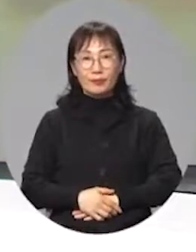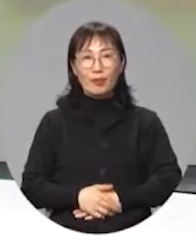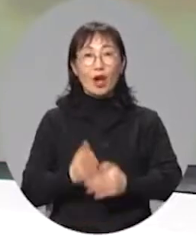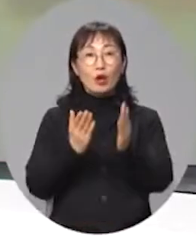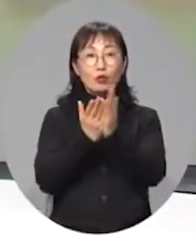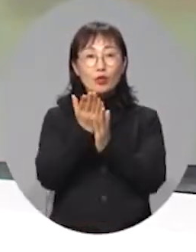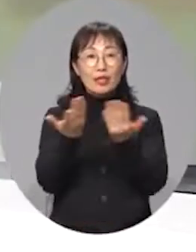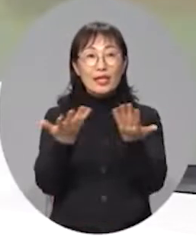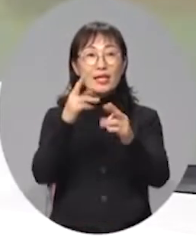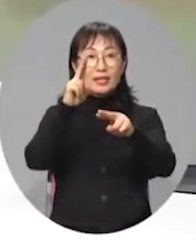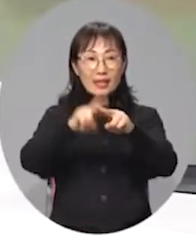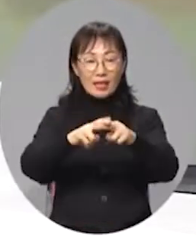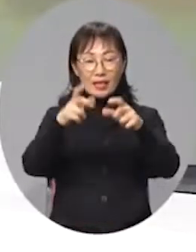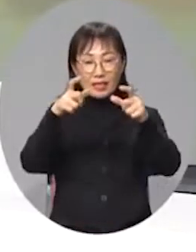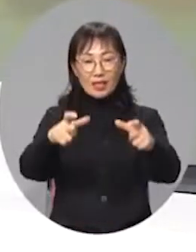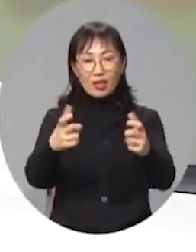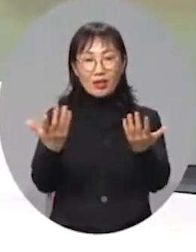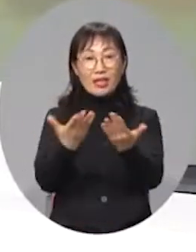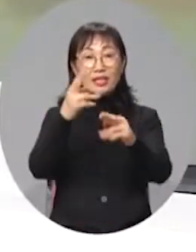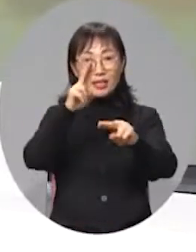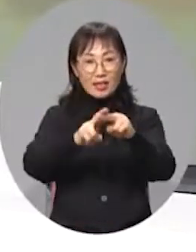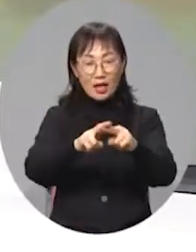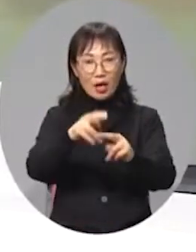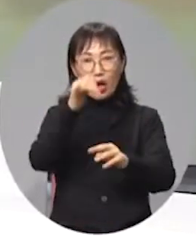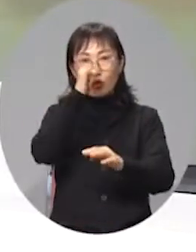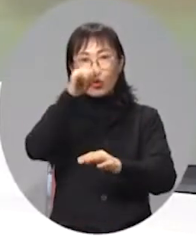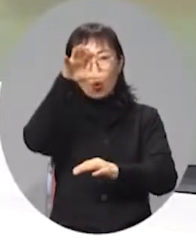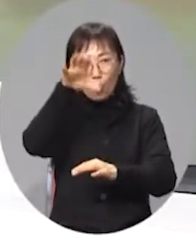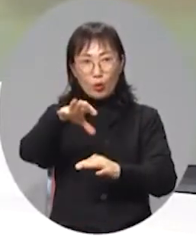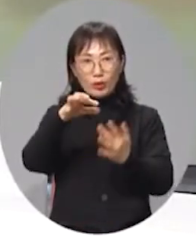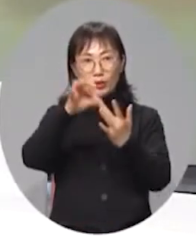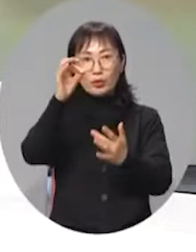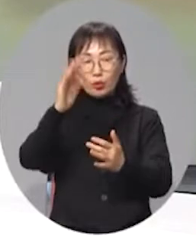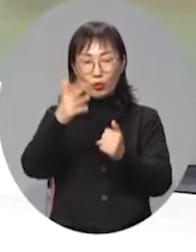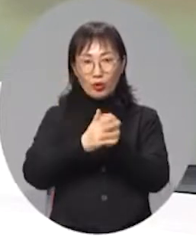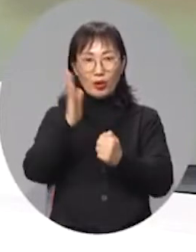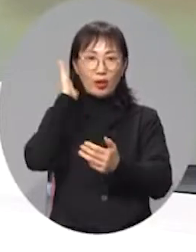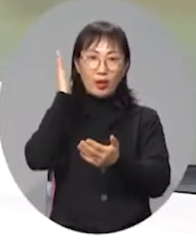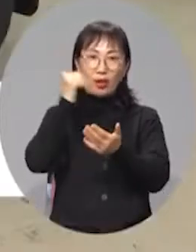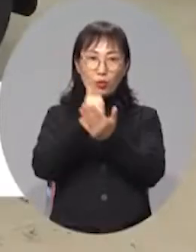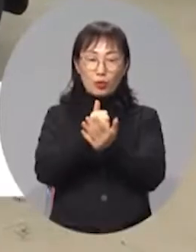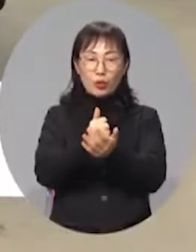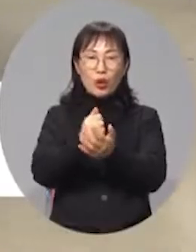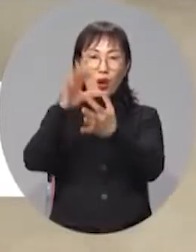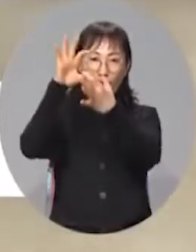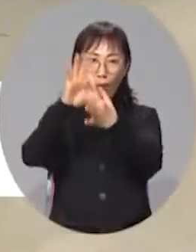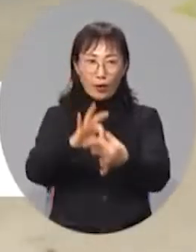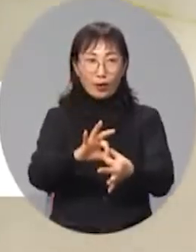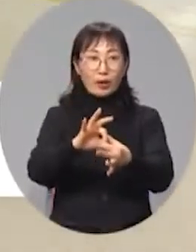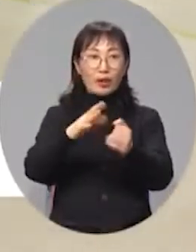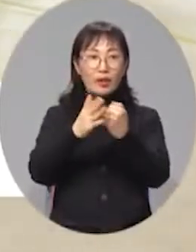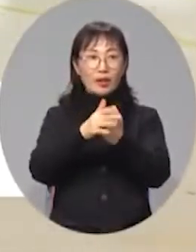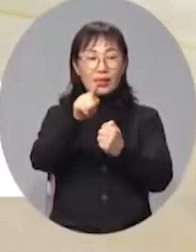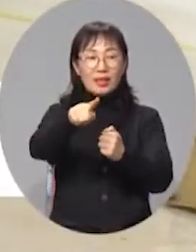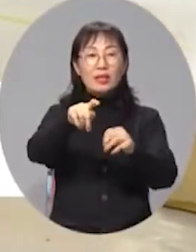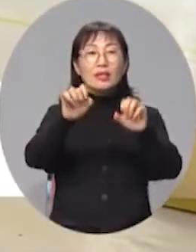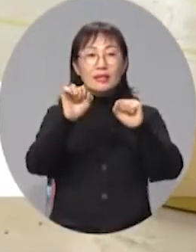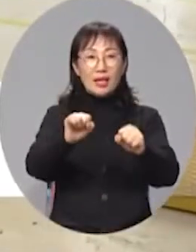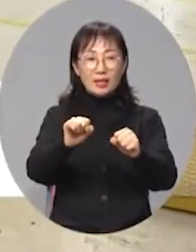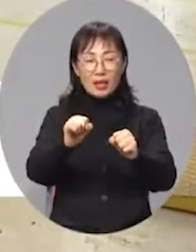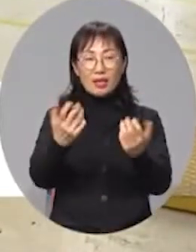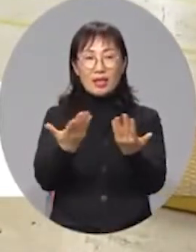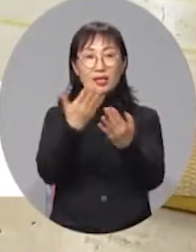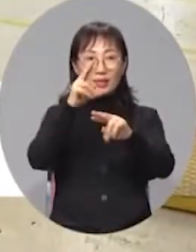군사적 일자리가 지역일자리 우수사례로 선정 됐습니다 대통령 직속 일자리 위원회는 상생 0 지역 일자리